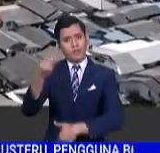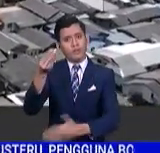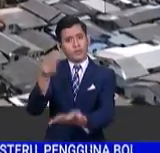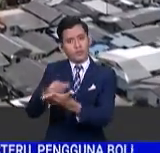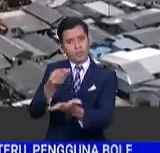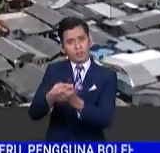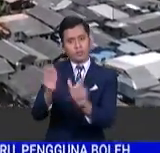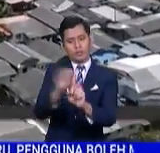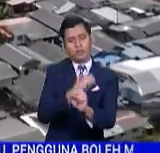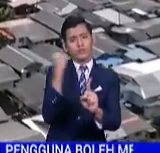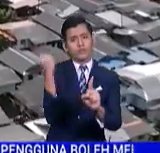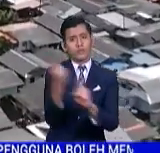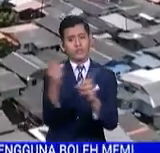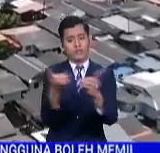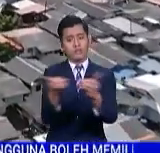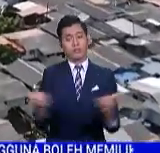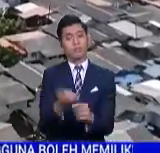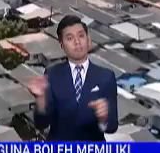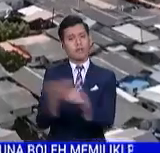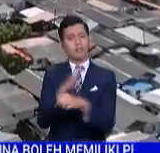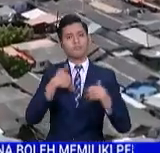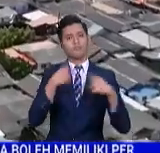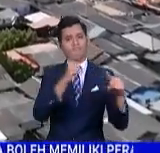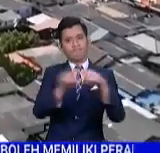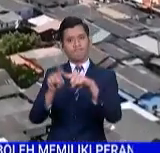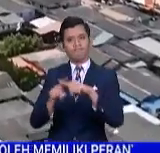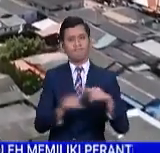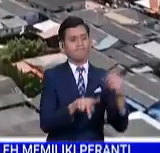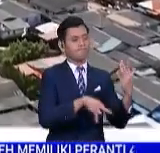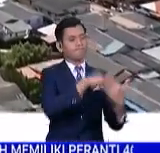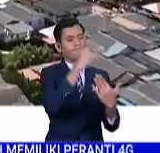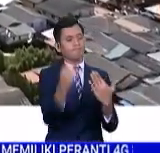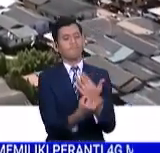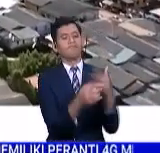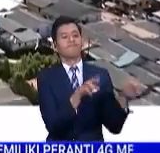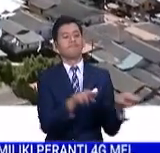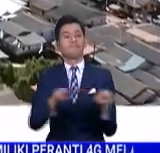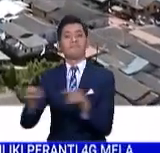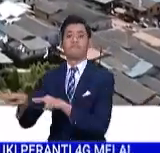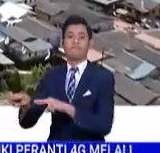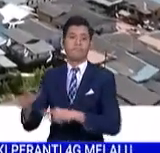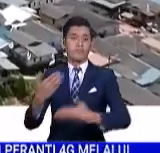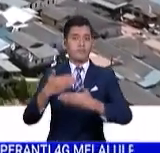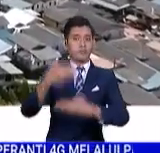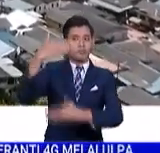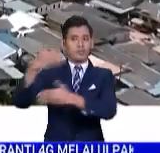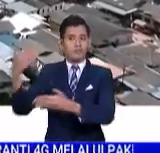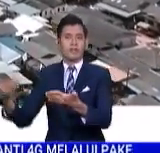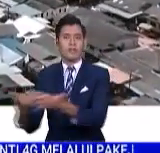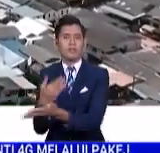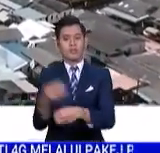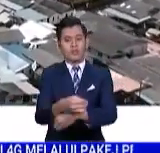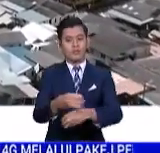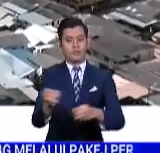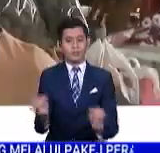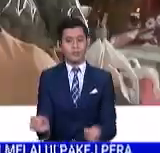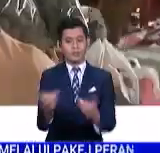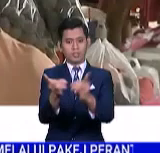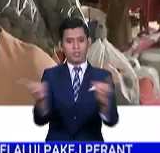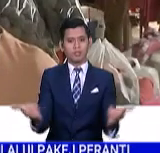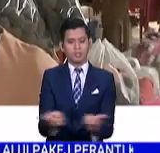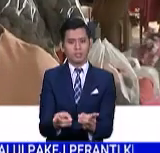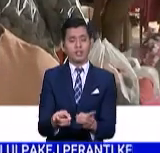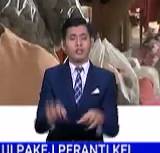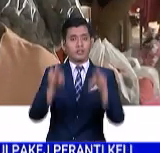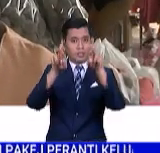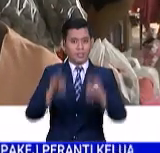dengan statusnya sebagai daerah penuh, pelbagai lagi projek pembangunan dirancang termasuk bangunan baharu pejabat daerah. Warga Kabong memang telah